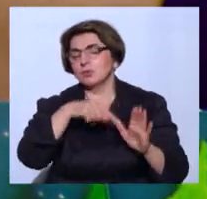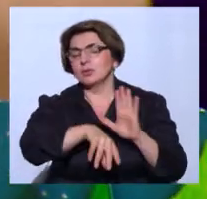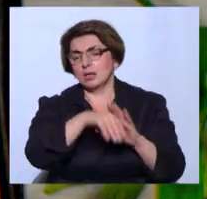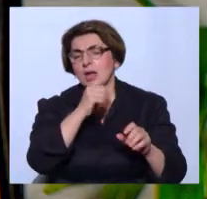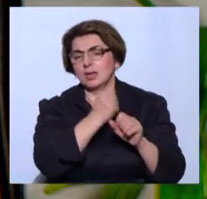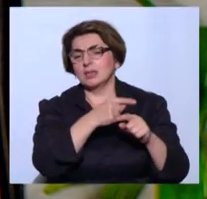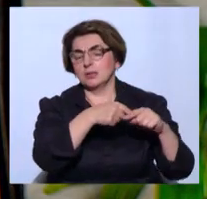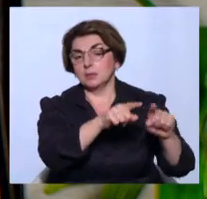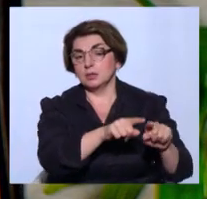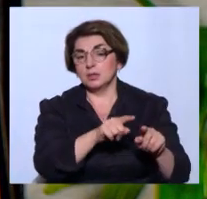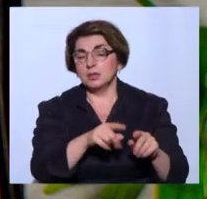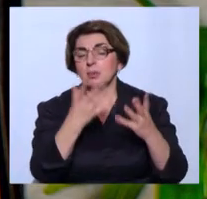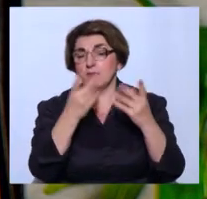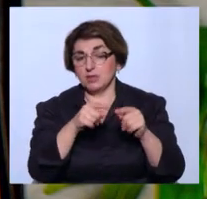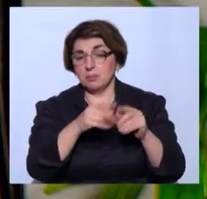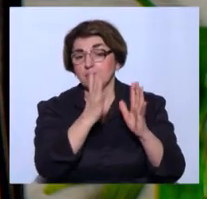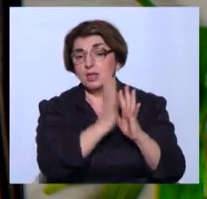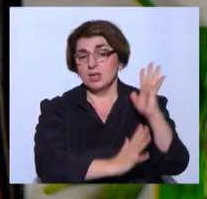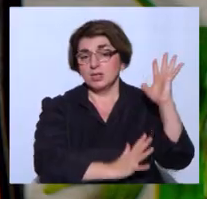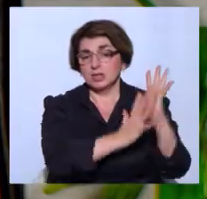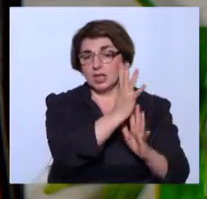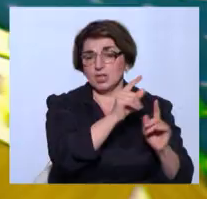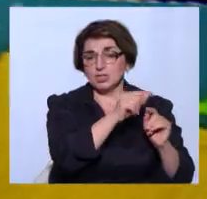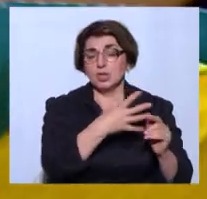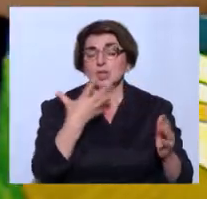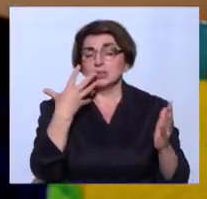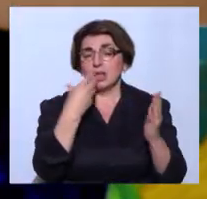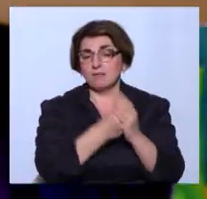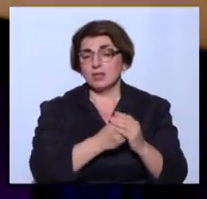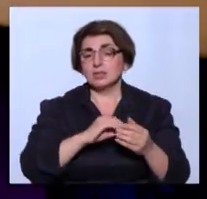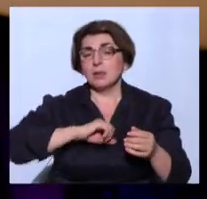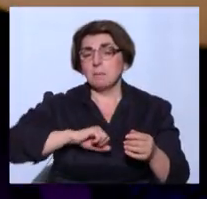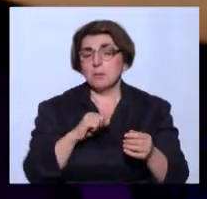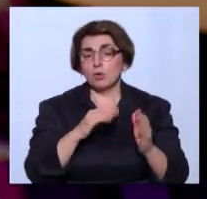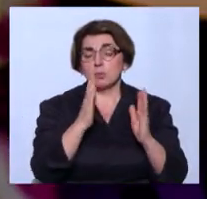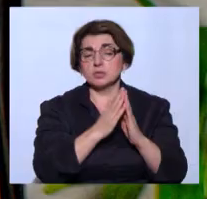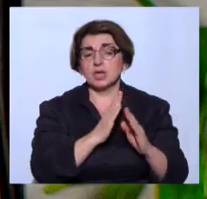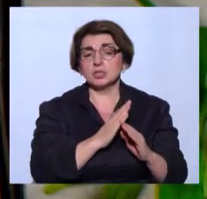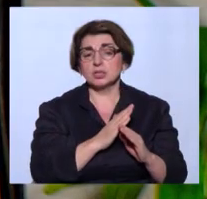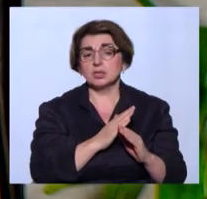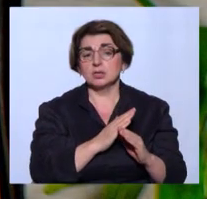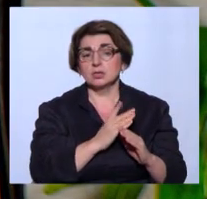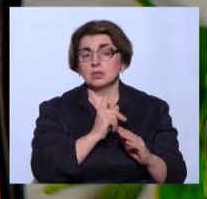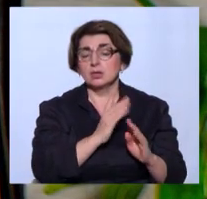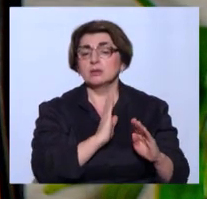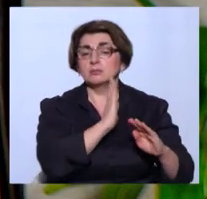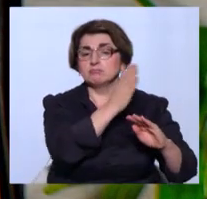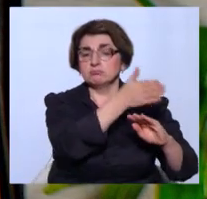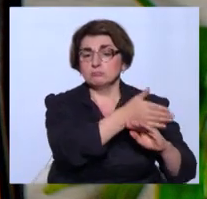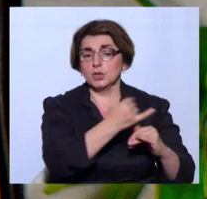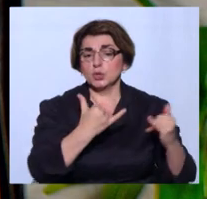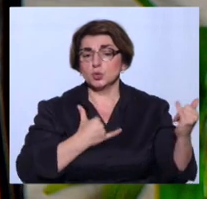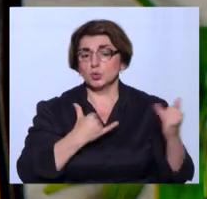გააკეთებდნენ არჩევნებს და იმავე ტყეში თავიანთი მეგობრის სახლში, აქ რო ერთი მეგობრის სახლი არის, აქ